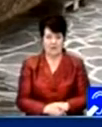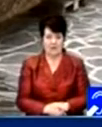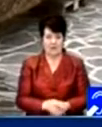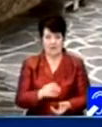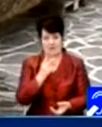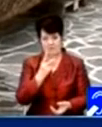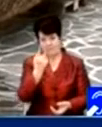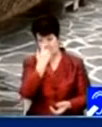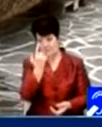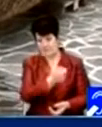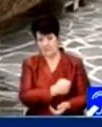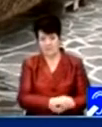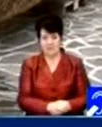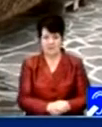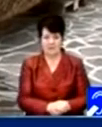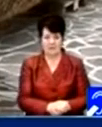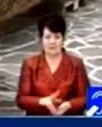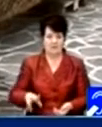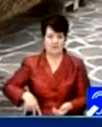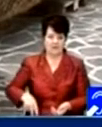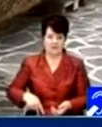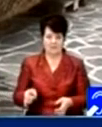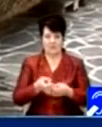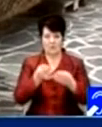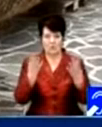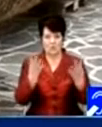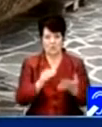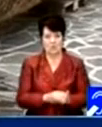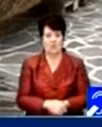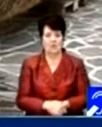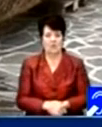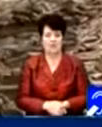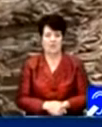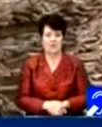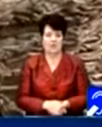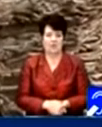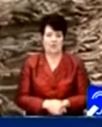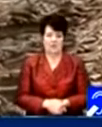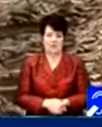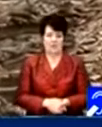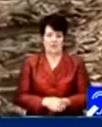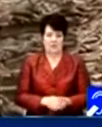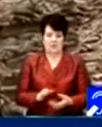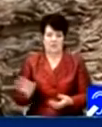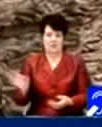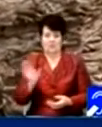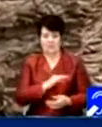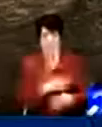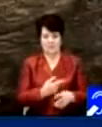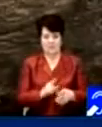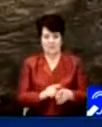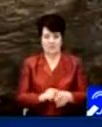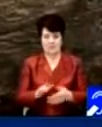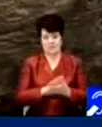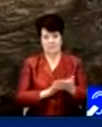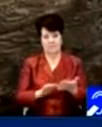Direcția pentru Cultură, așa cum este și firesc. Barca a fost mutată fără a fi deteriorată în